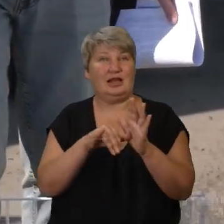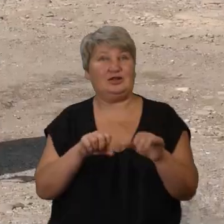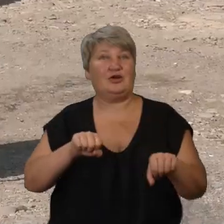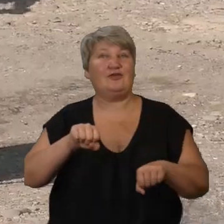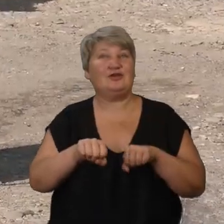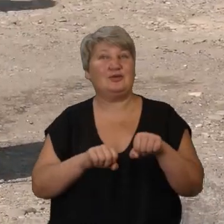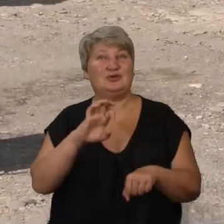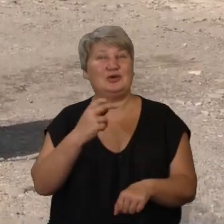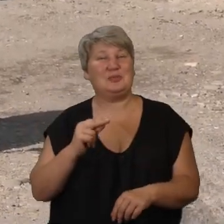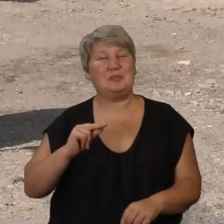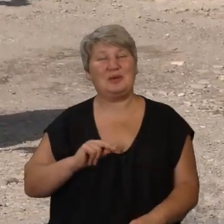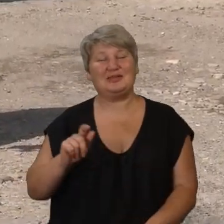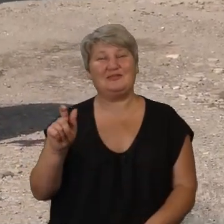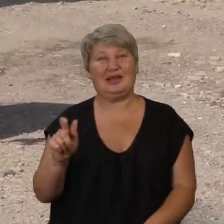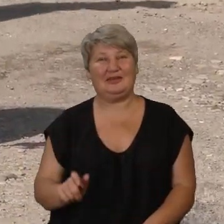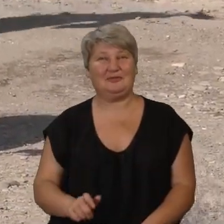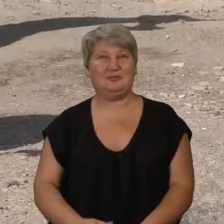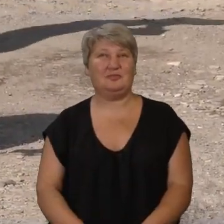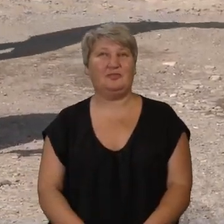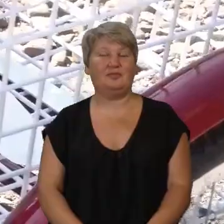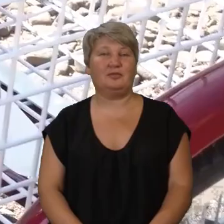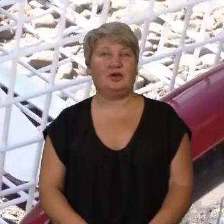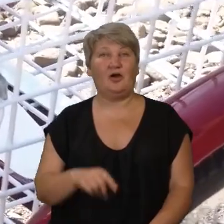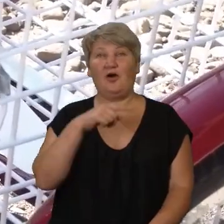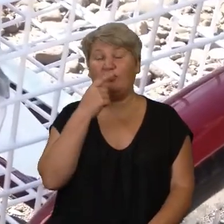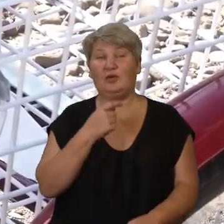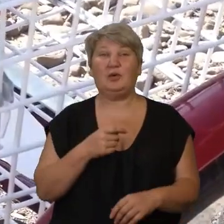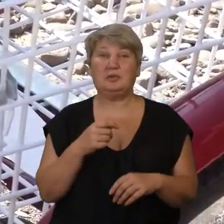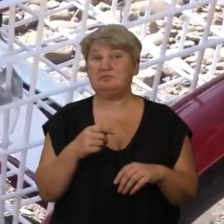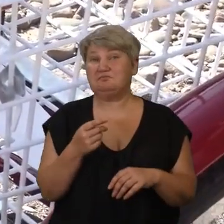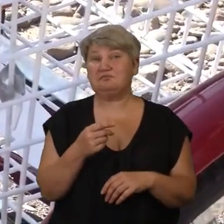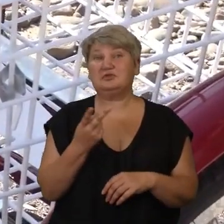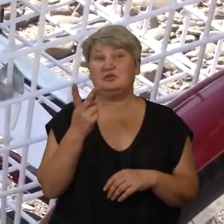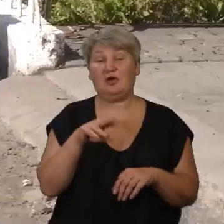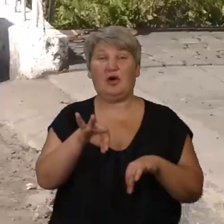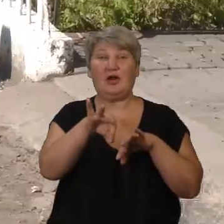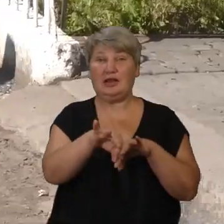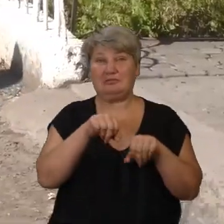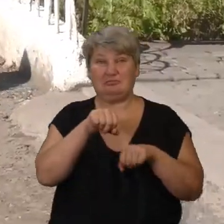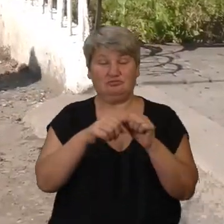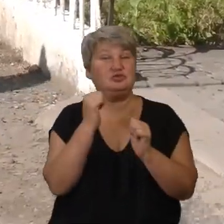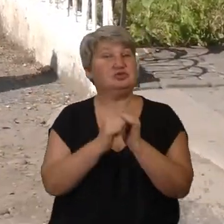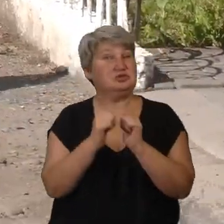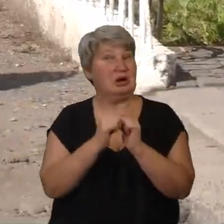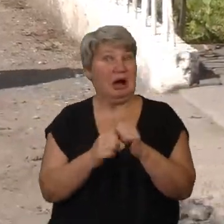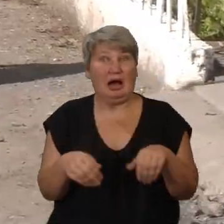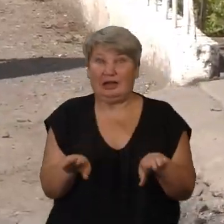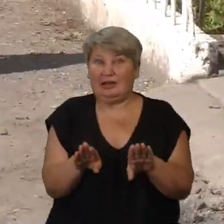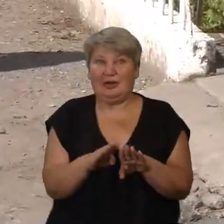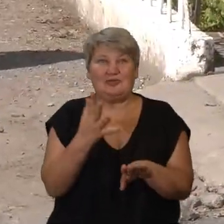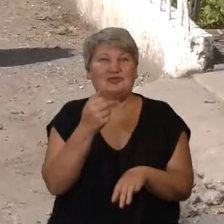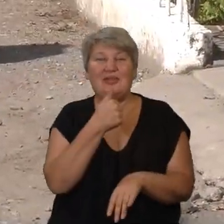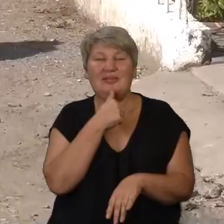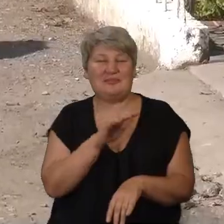соцпрацівників Ярослава струзь каже надзвичайному двоколісному велосипеді їздить часто А на такому ще не